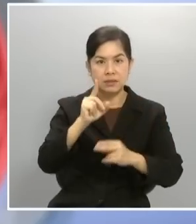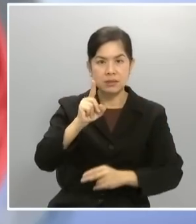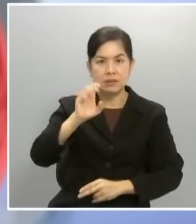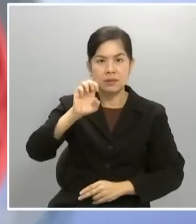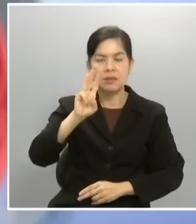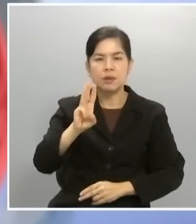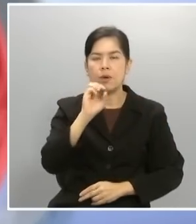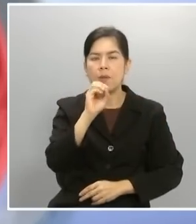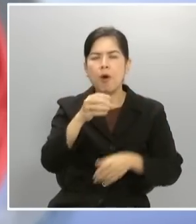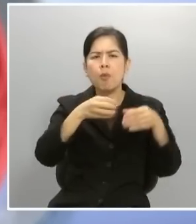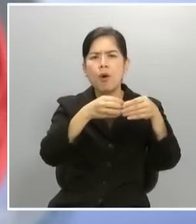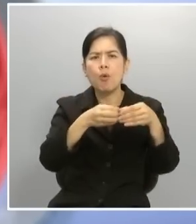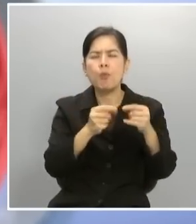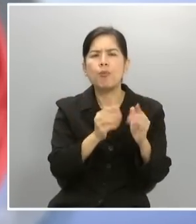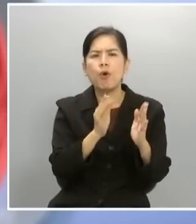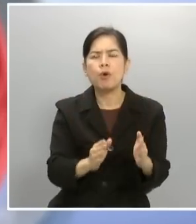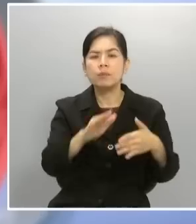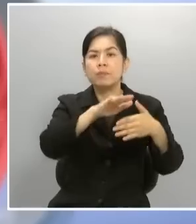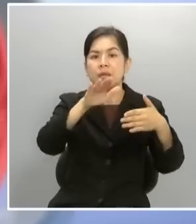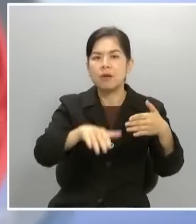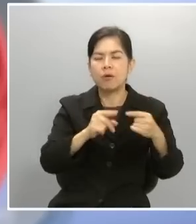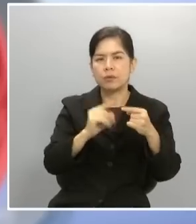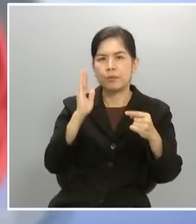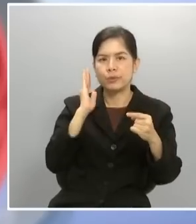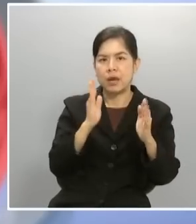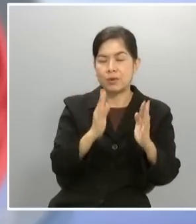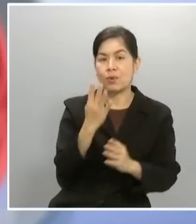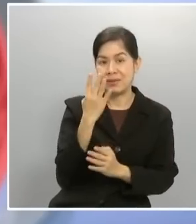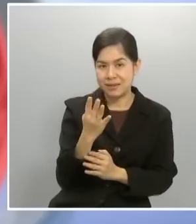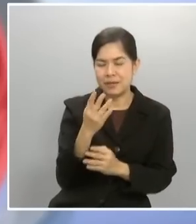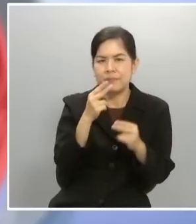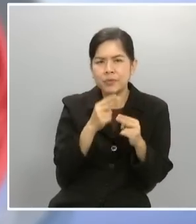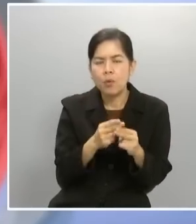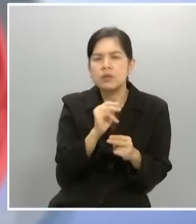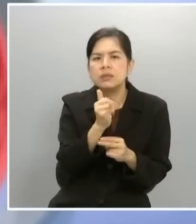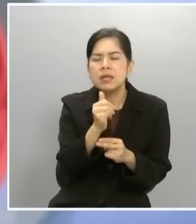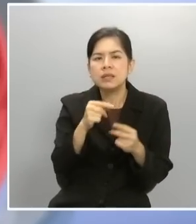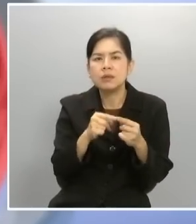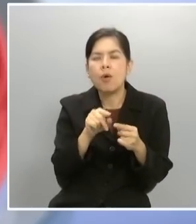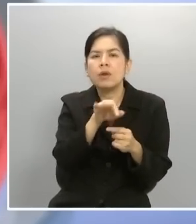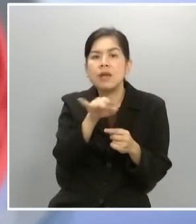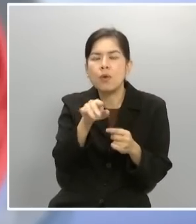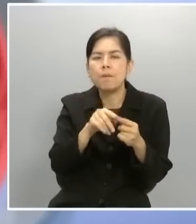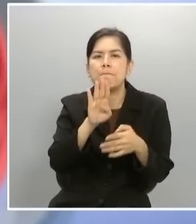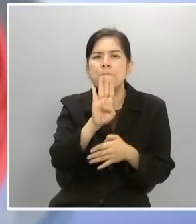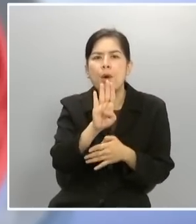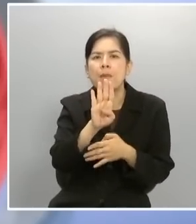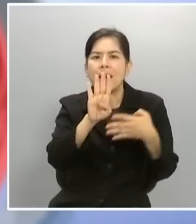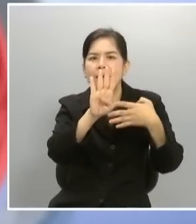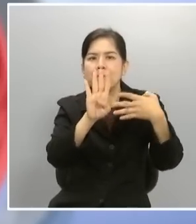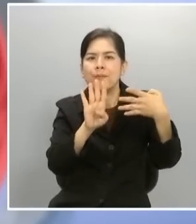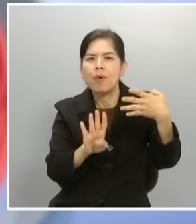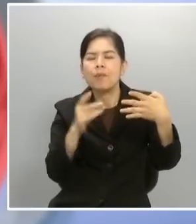นึงเป็นกลุ่มพี่น้องผู้ชาย 4คนชื่อเล่นบอใบไม้ทั้งบ้านบอกว่ากลุ่มคนกลุ่มนี้เนี่ยนะฮะใน